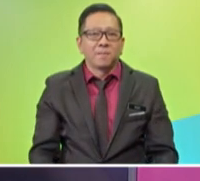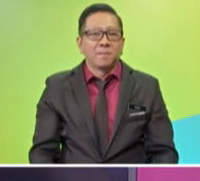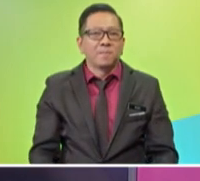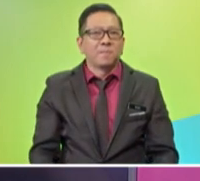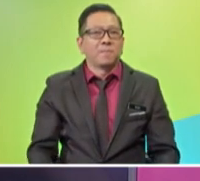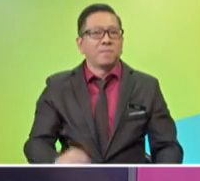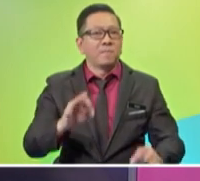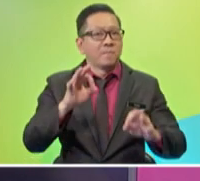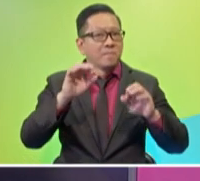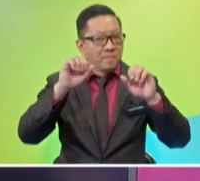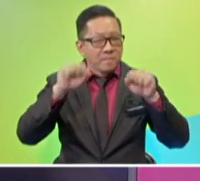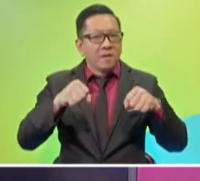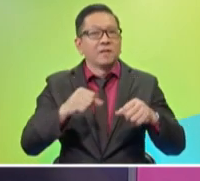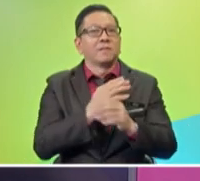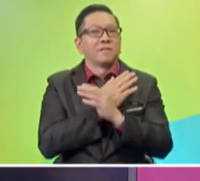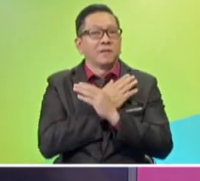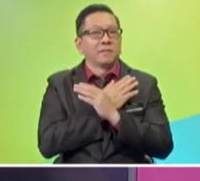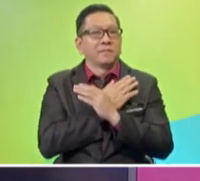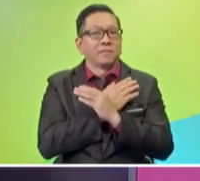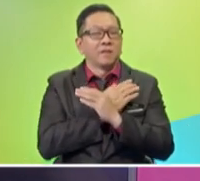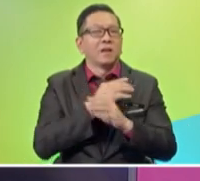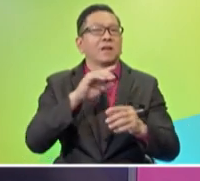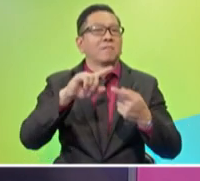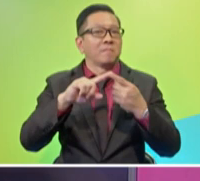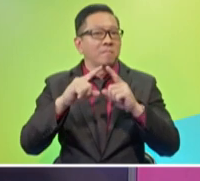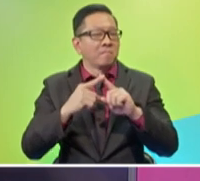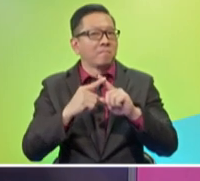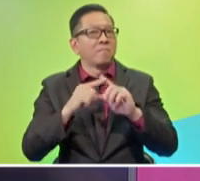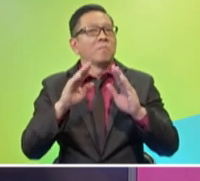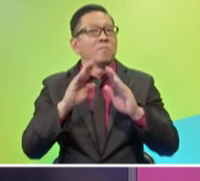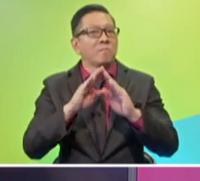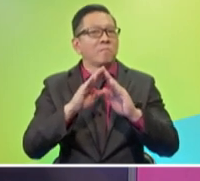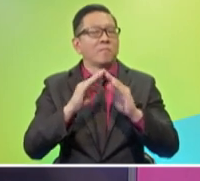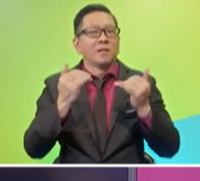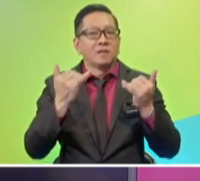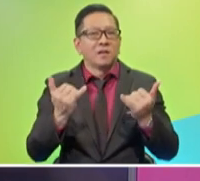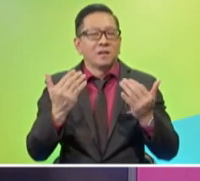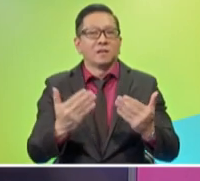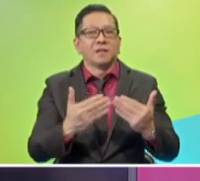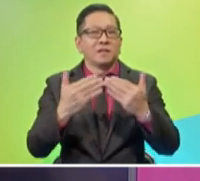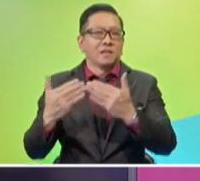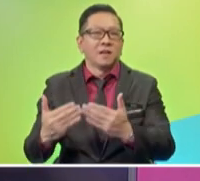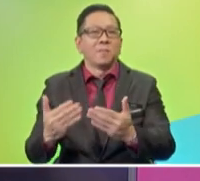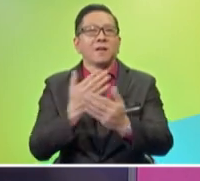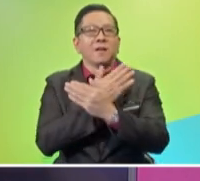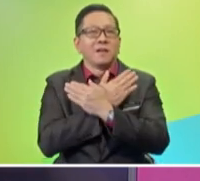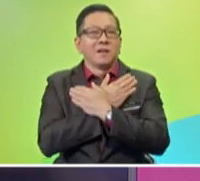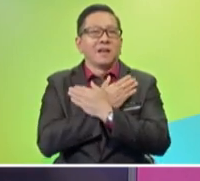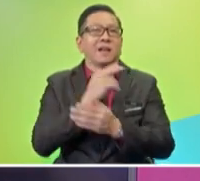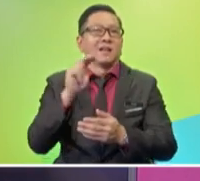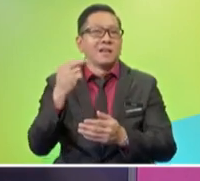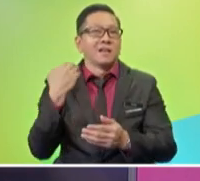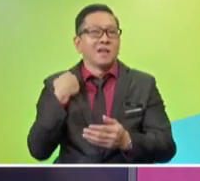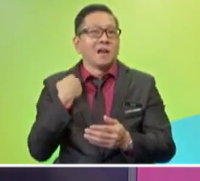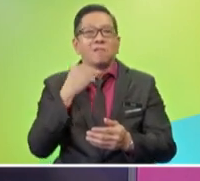kita berhenti berehat seketika boleh cikgu? Boleh Mira. Okey, kawan-kawan dekat rumah, jangan ke mana-mana tahu sebab lepas ni cikgu nak menyanyi pula tentang lagu